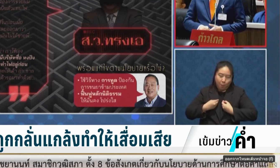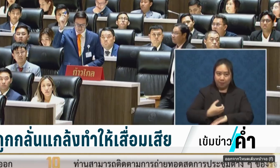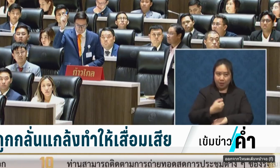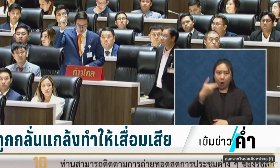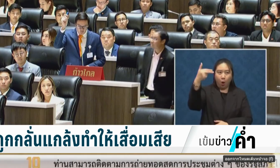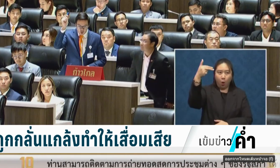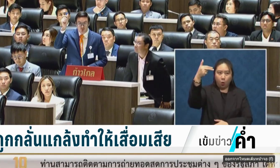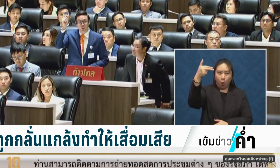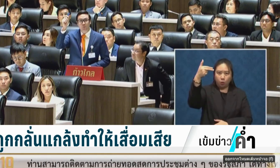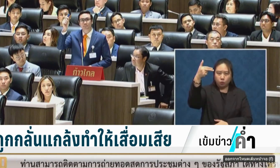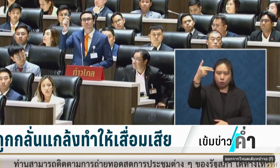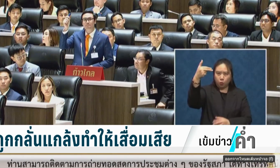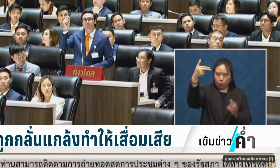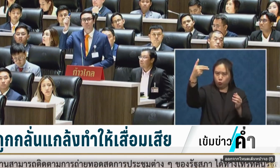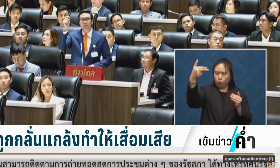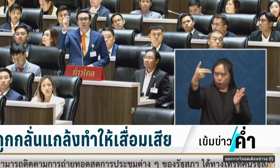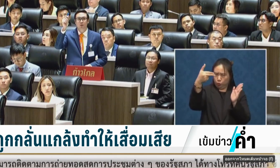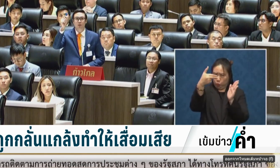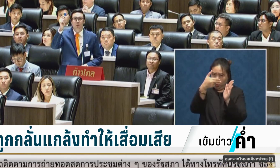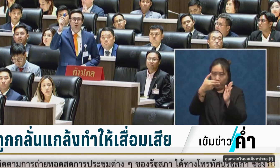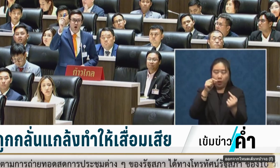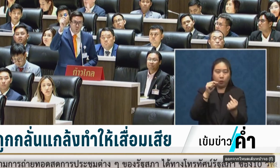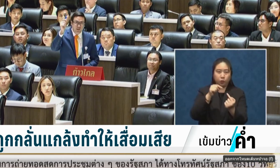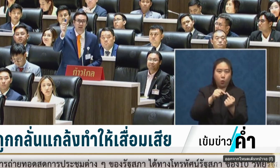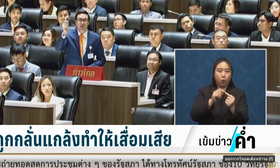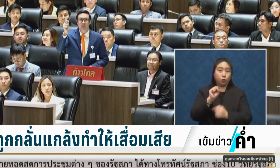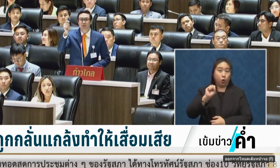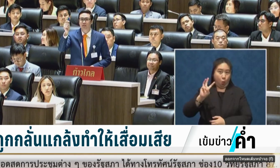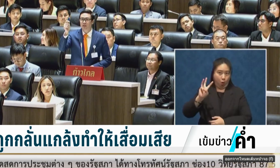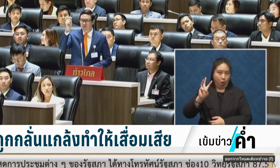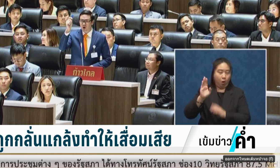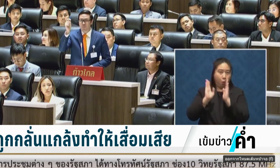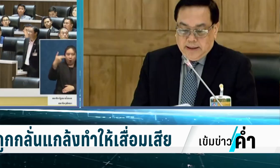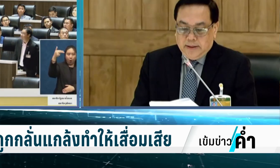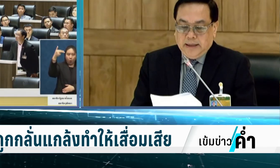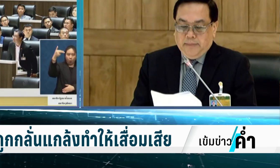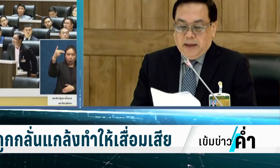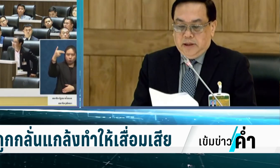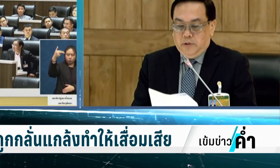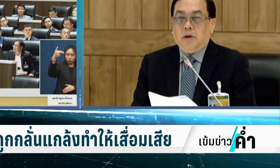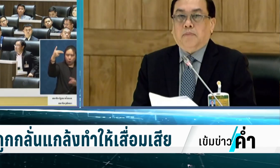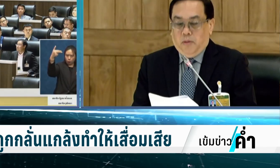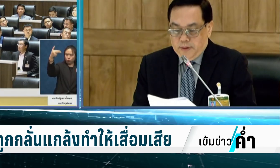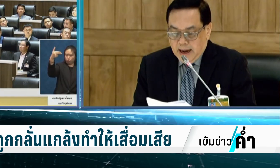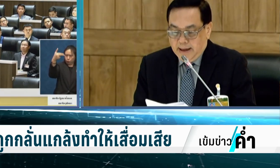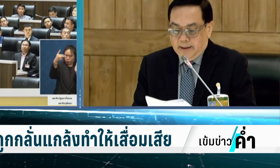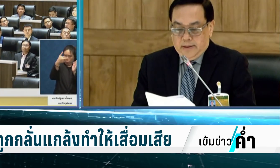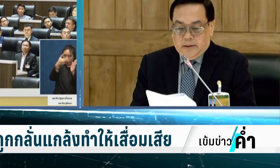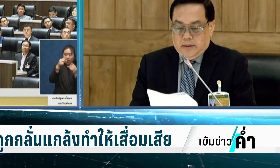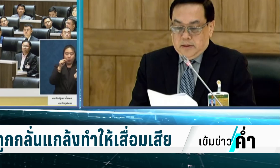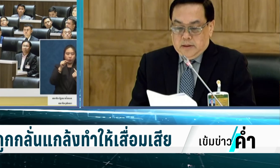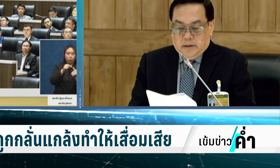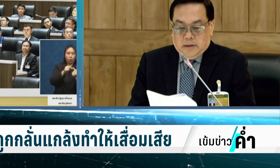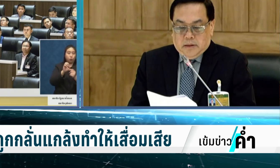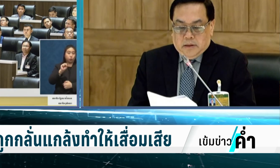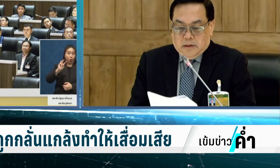ความอยู่ 2คดีด้วยกันคุณอุปกิจยังมองว่าการออกหมายจับตัวเมิชอบด้วยกฎหมายแล้วมองว่านี่คือ